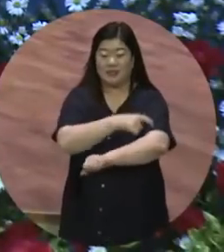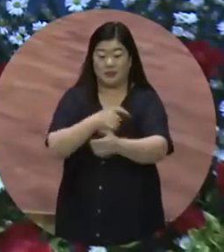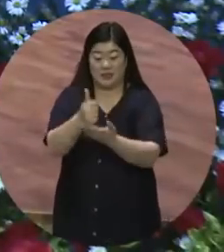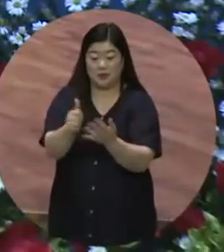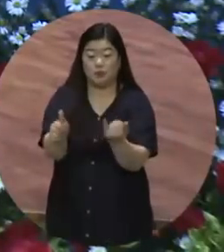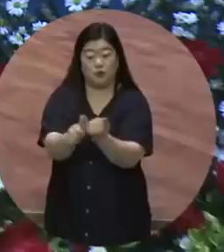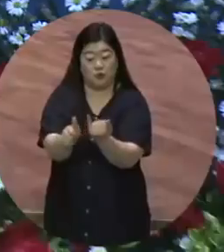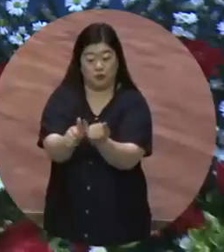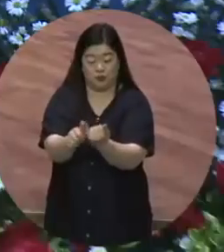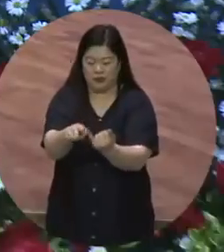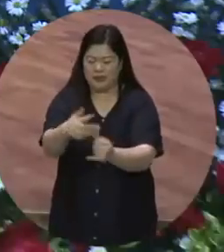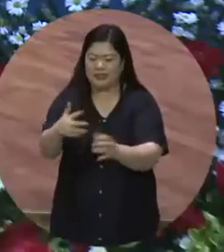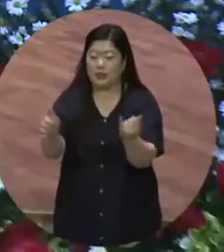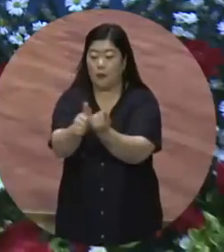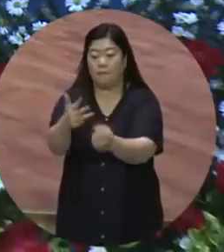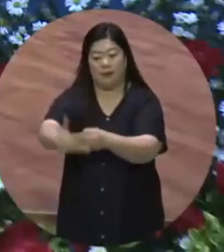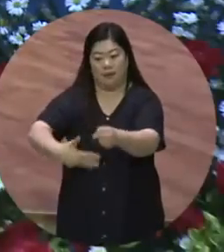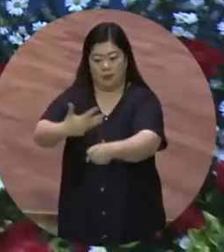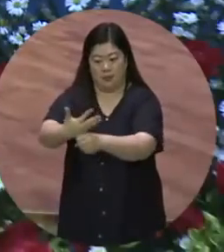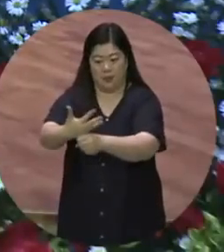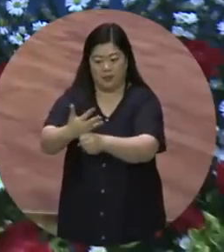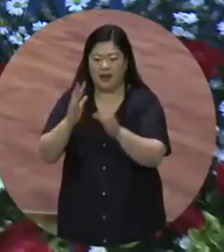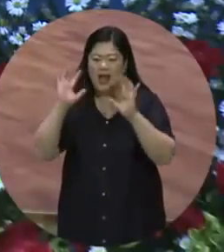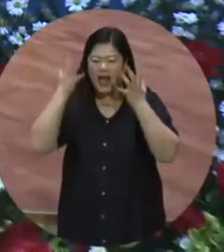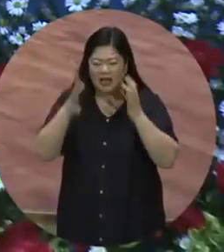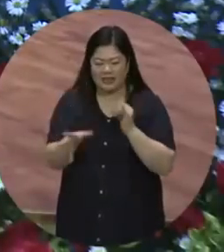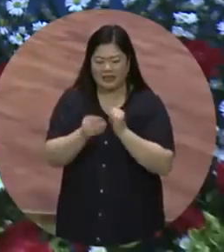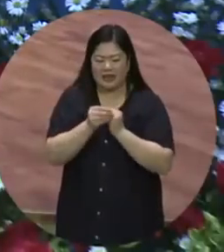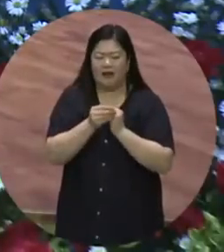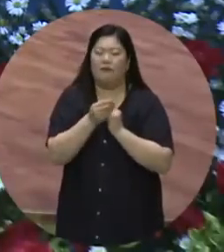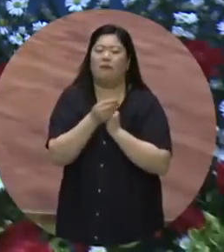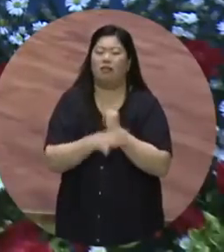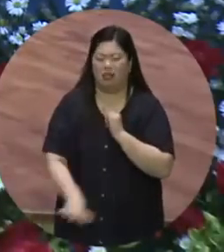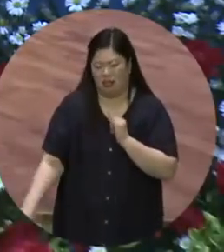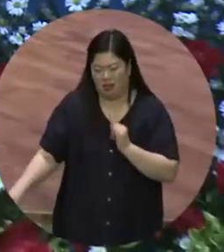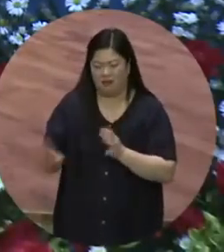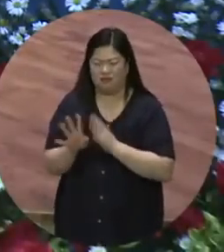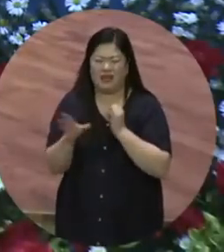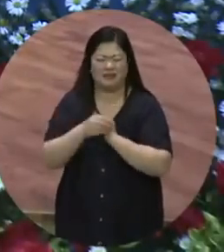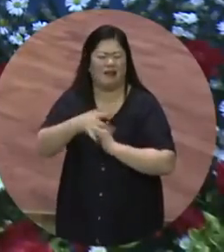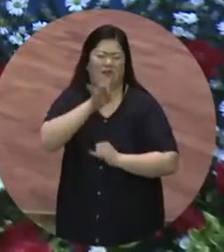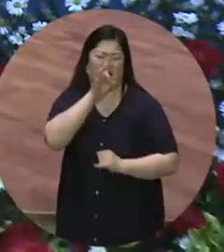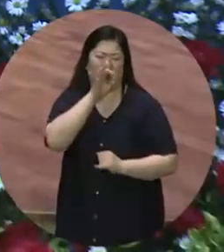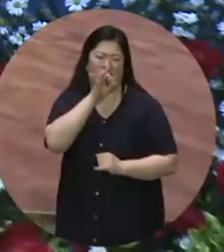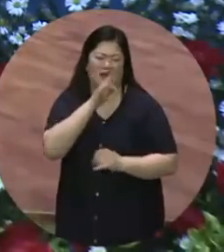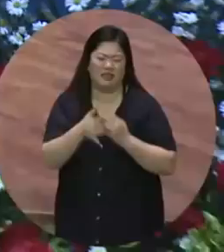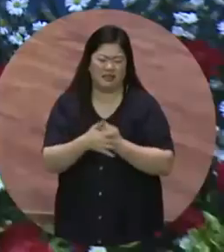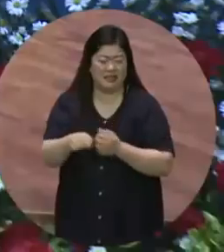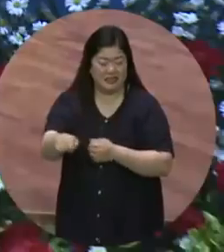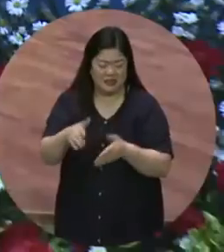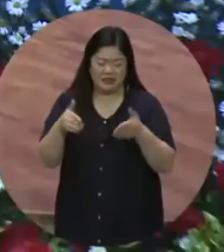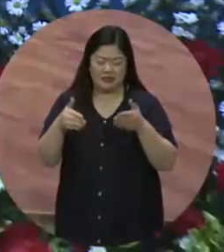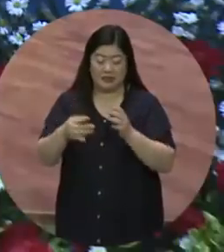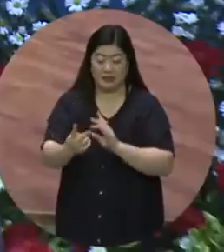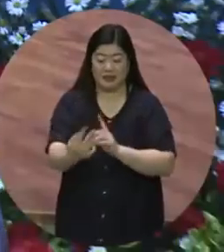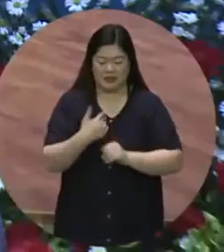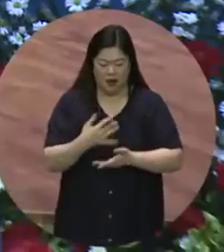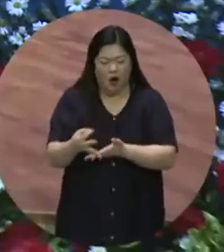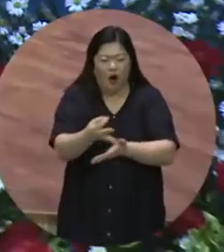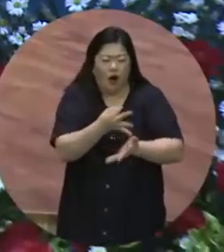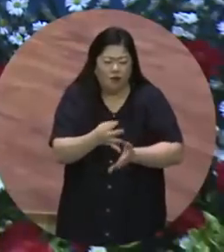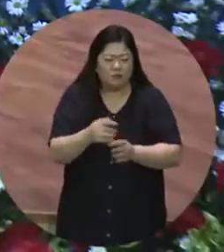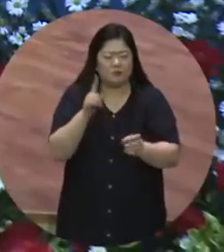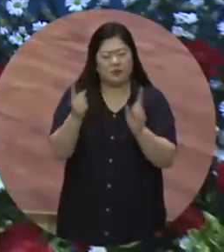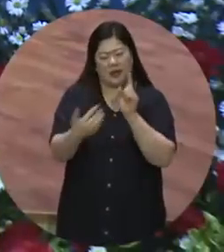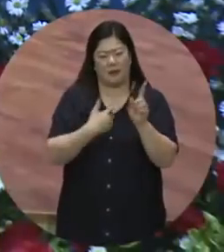지금 결혼 8년째인데 아이가 하나 유산하고 지금 아이가 없어요. 기도 제목이에요 보니까. 근데 그래서 집중 기도해라. 자 내일부터